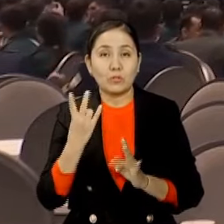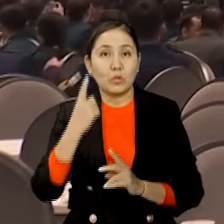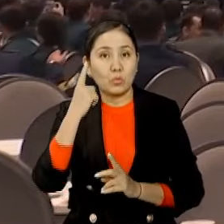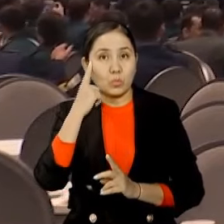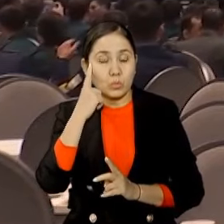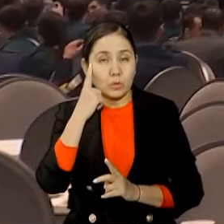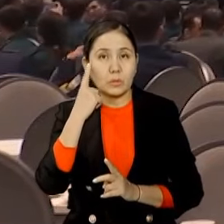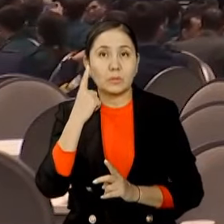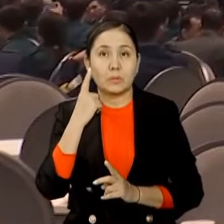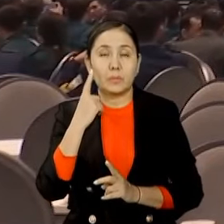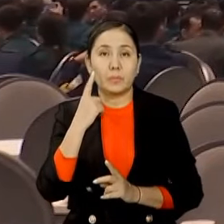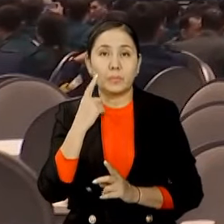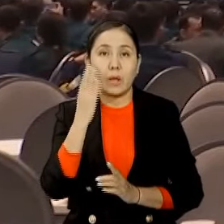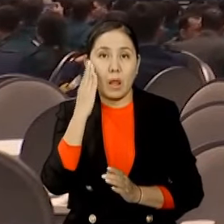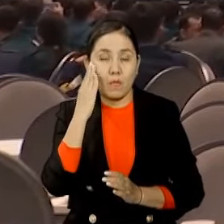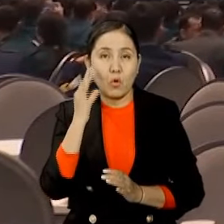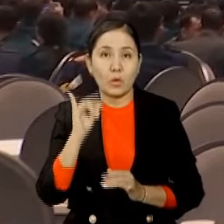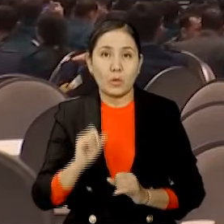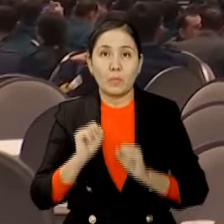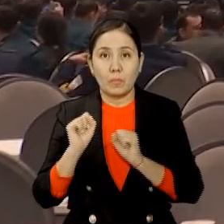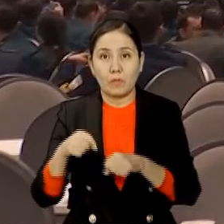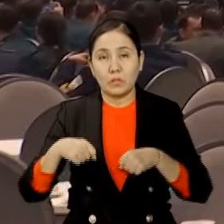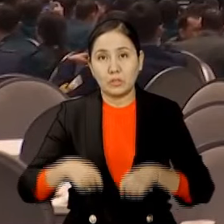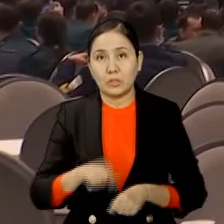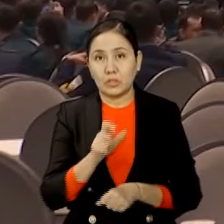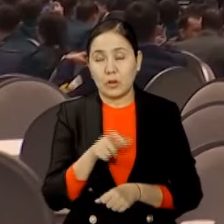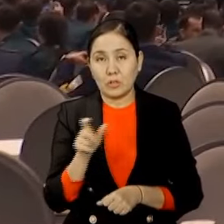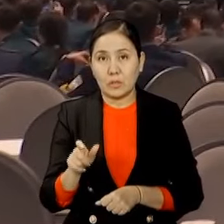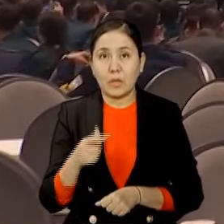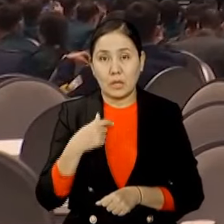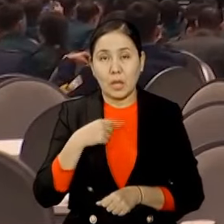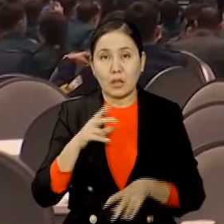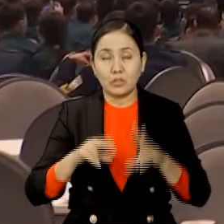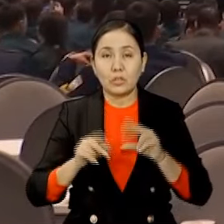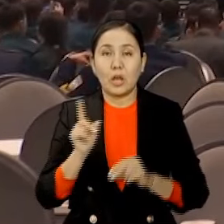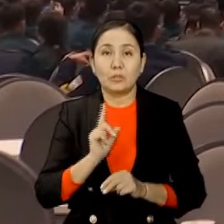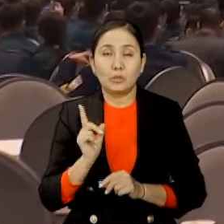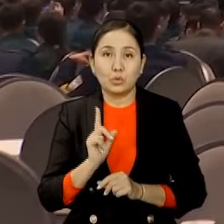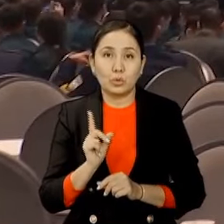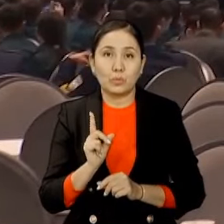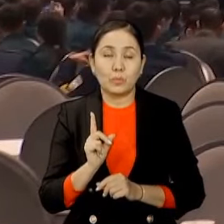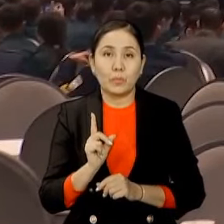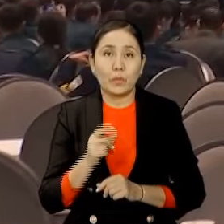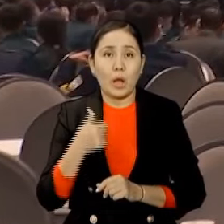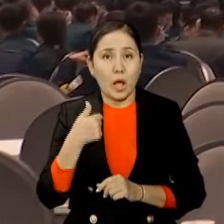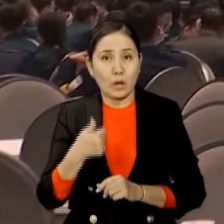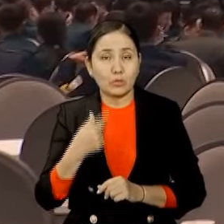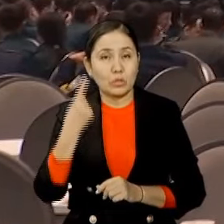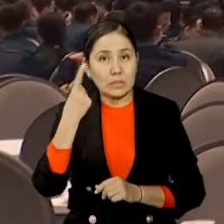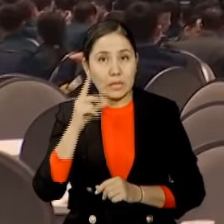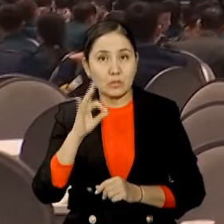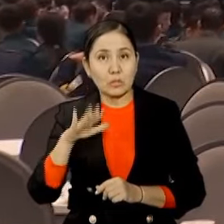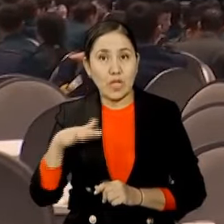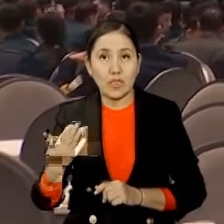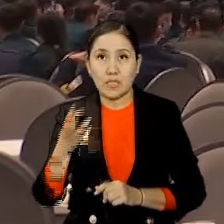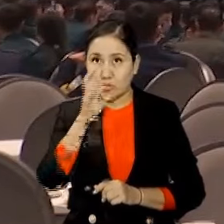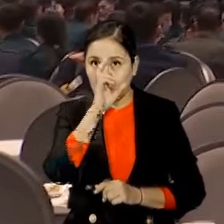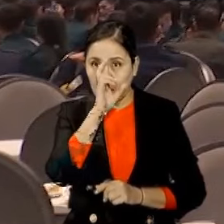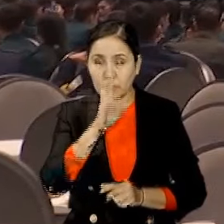в защите прав и интересов граждан. Именно поэтому я считаю, что это хорошая инициатива со стороны